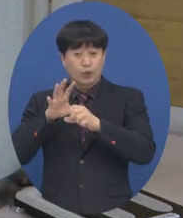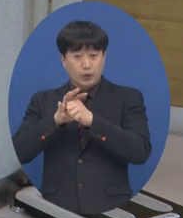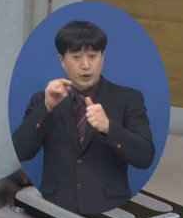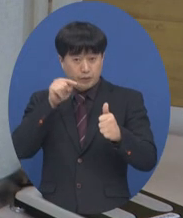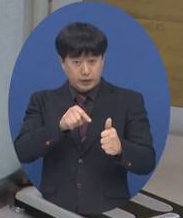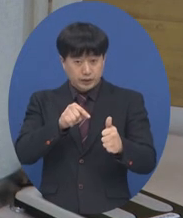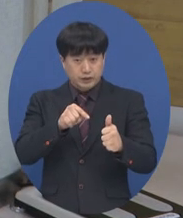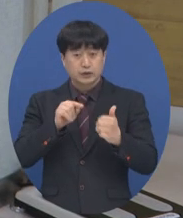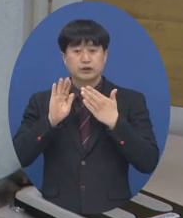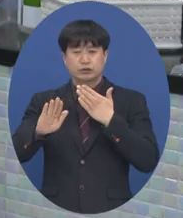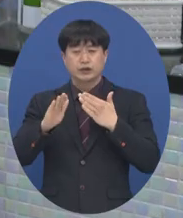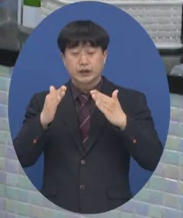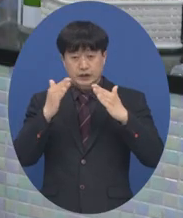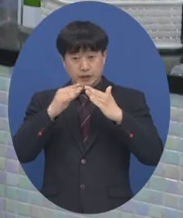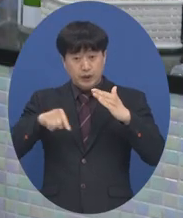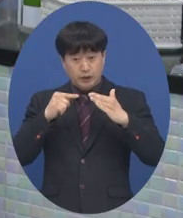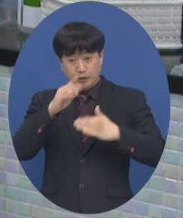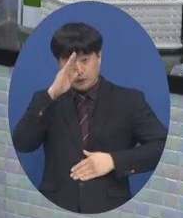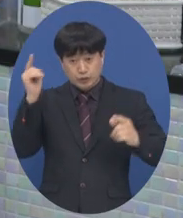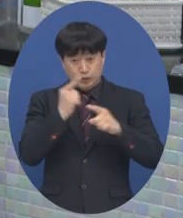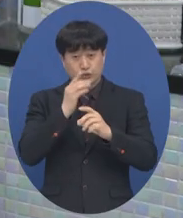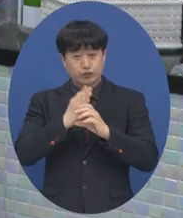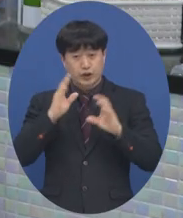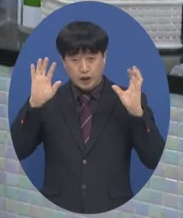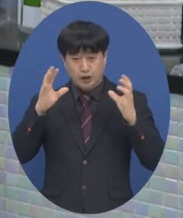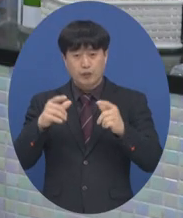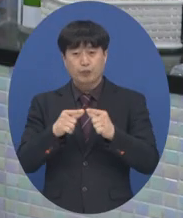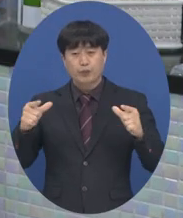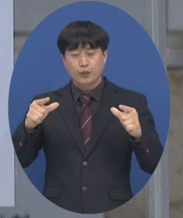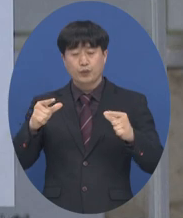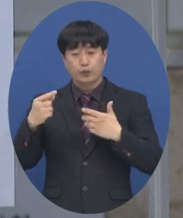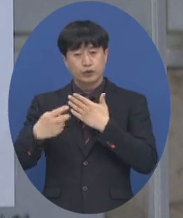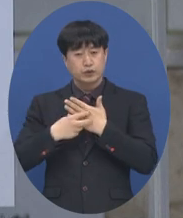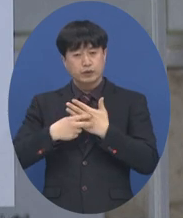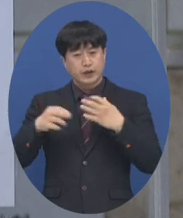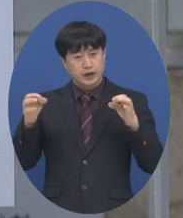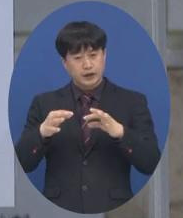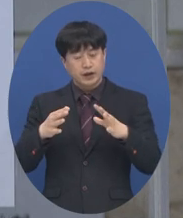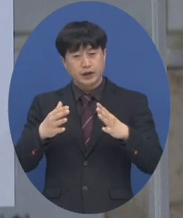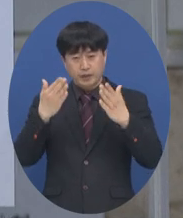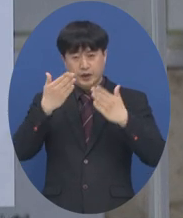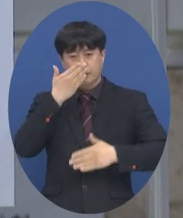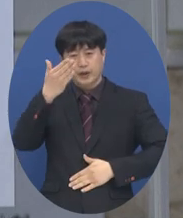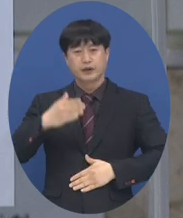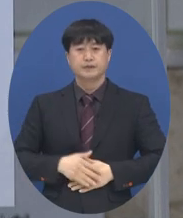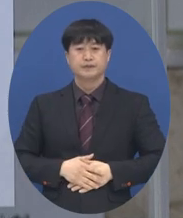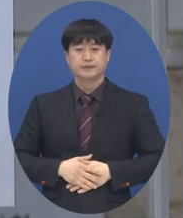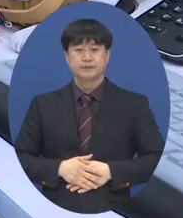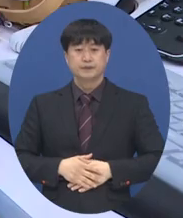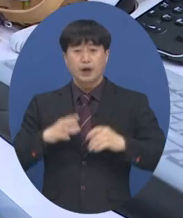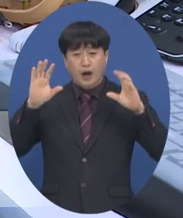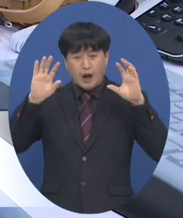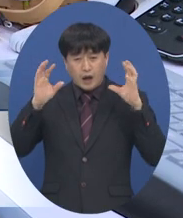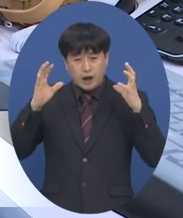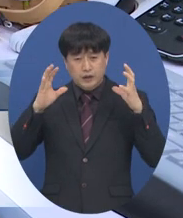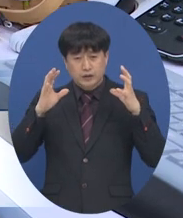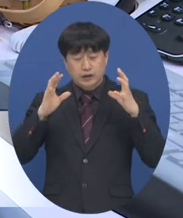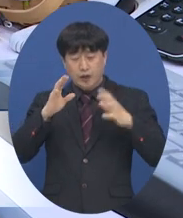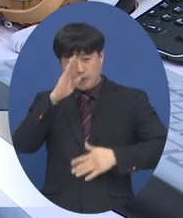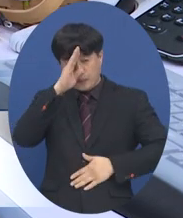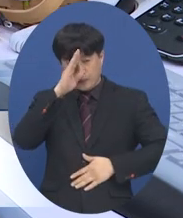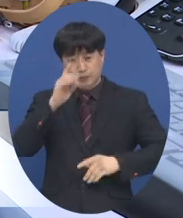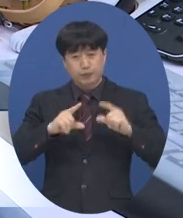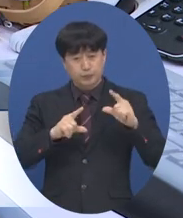코로나19에 확진된 뒤 재택치료 중인 어린이들도 이렇게 일반 진료를 간단히 받을 수 있습니다. 애들은 이게 증상이나